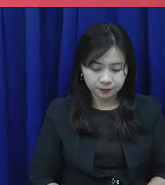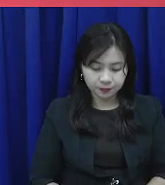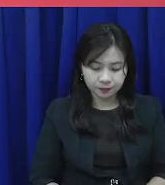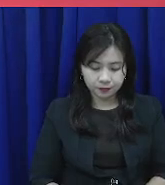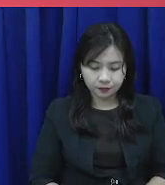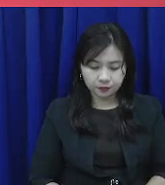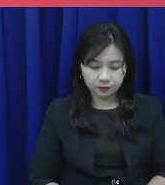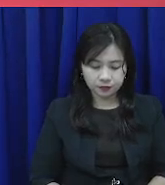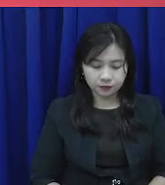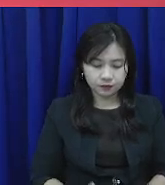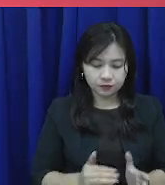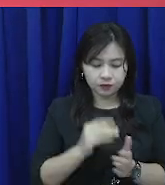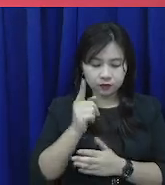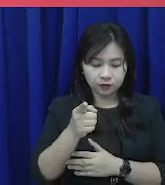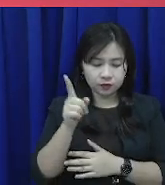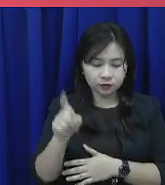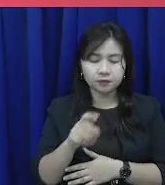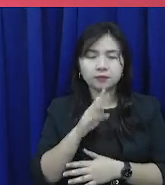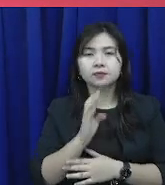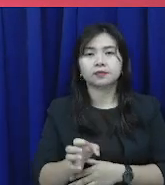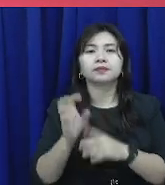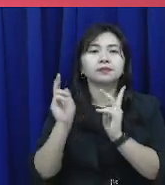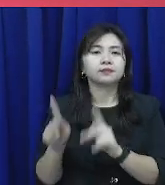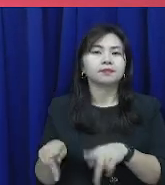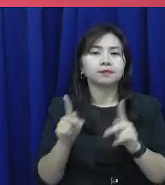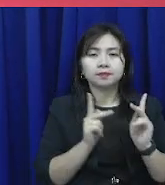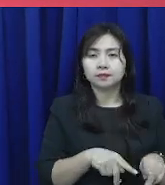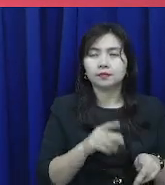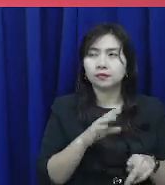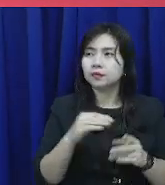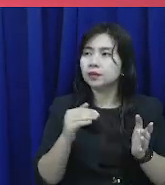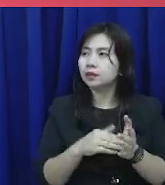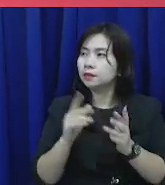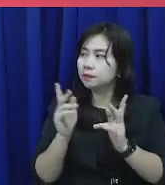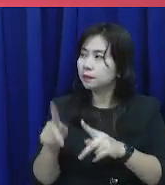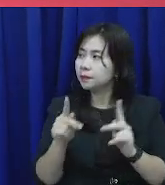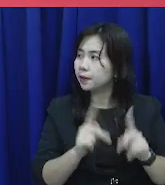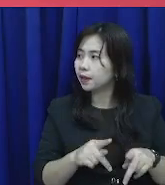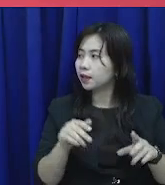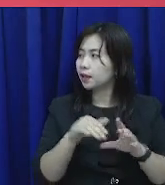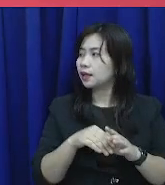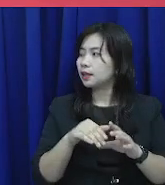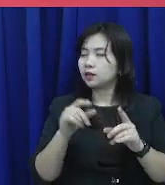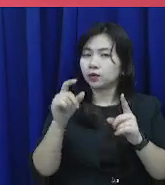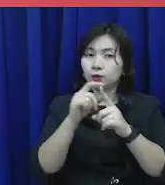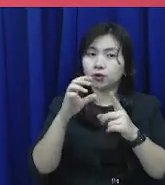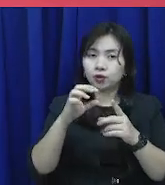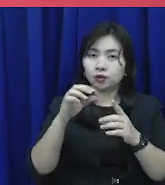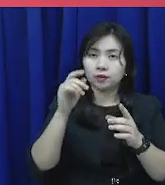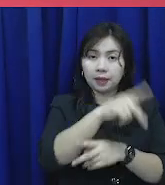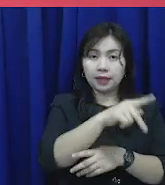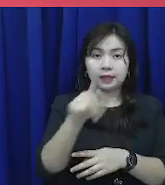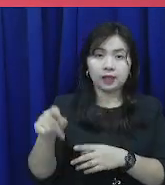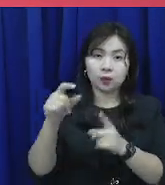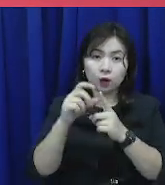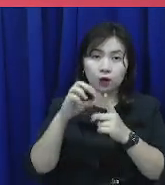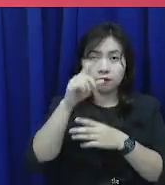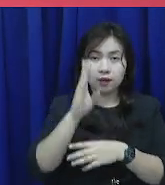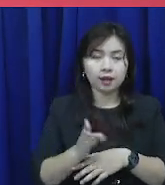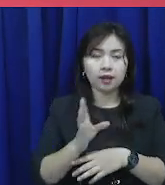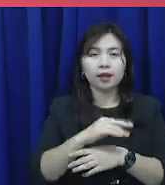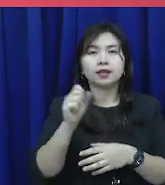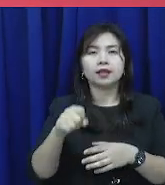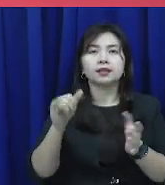dapat handa po tayo handa tayo sa pagtatanim ng salita ng Diyos and the fact is that God is